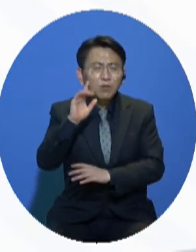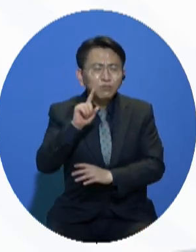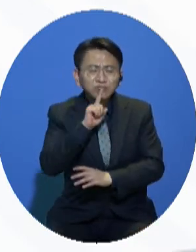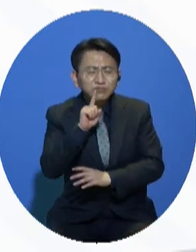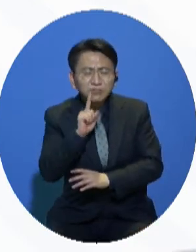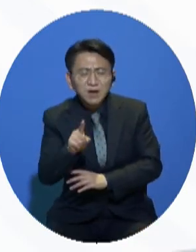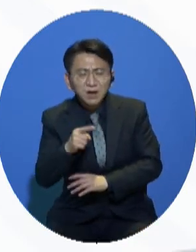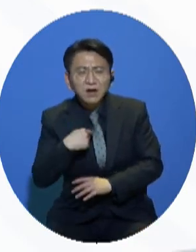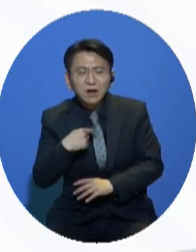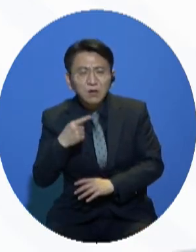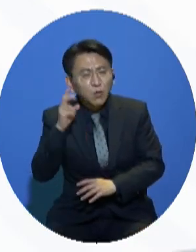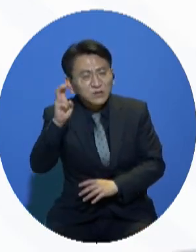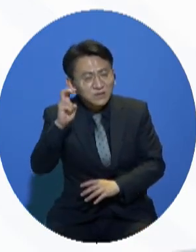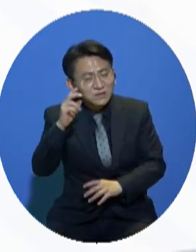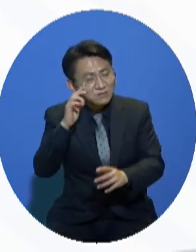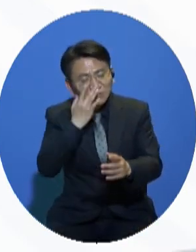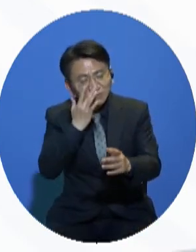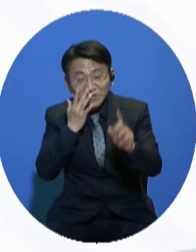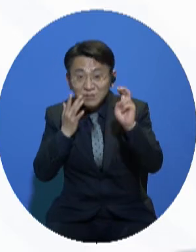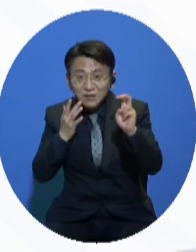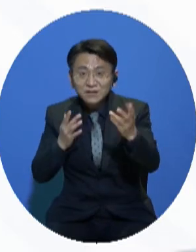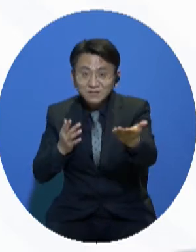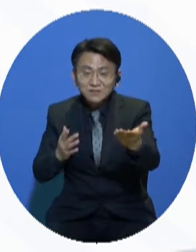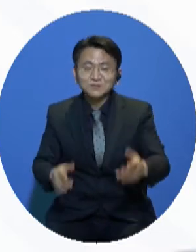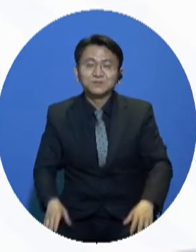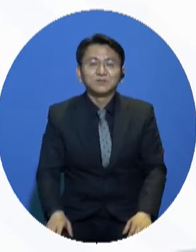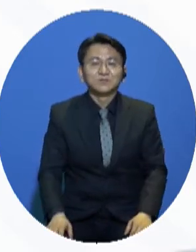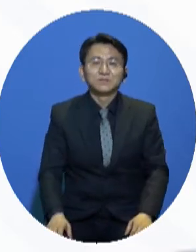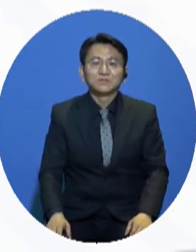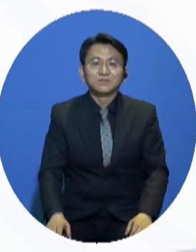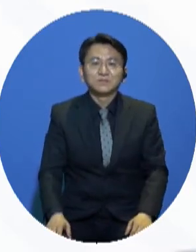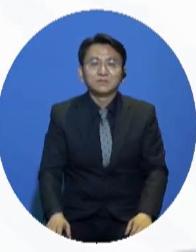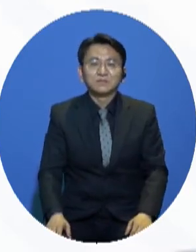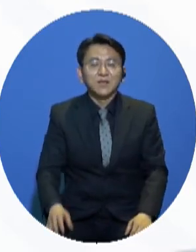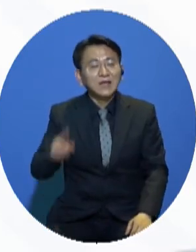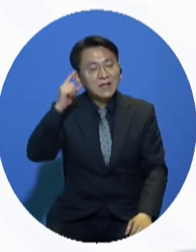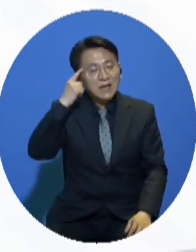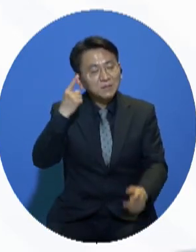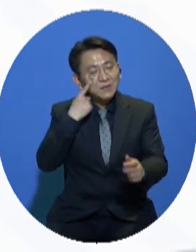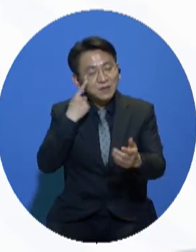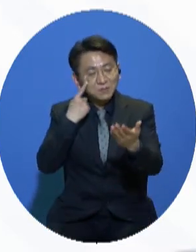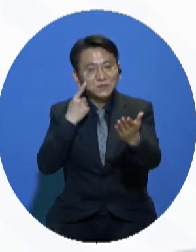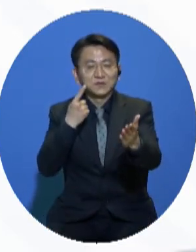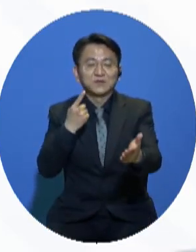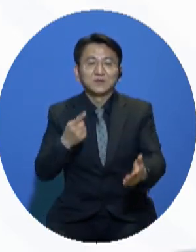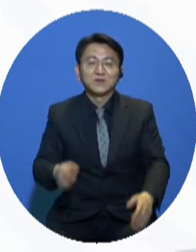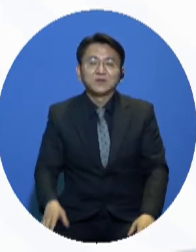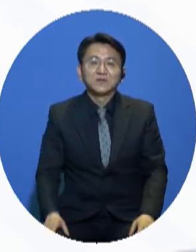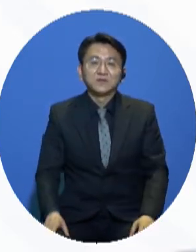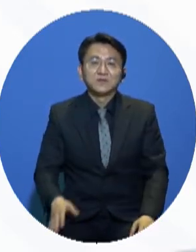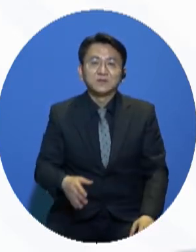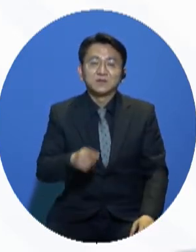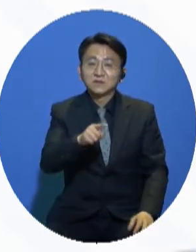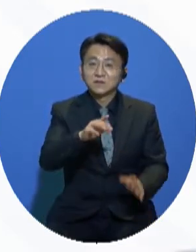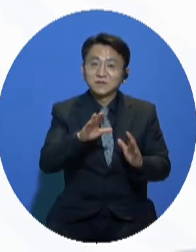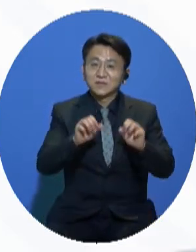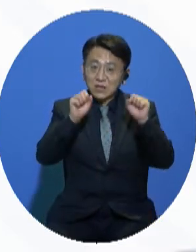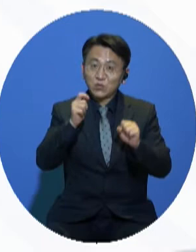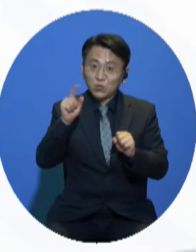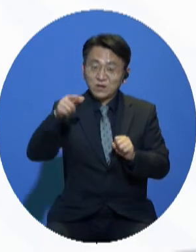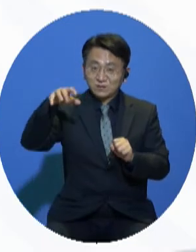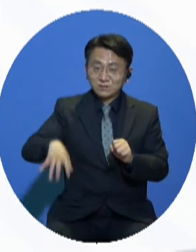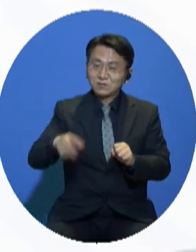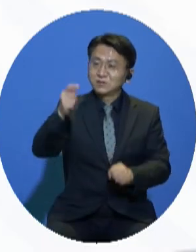어디로 가고 있느냐 궁금해하실 수도 있을 텐데요. 한 가지 생각해 보시기 바랍니다. 제가 그